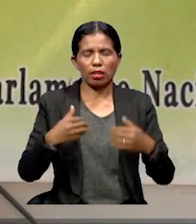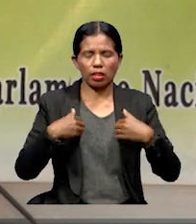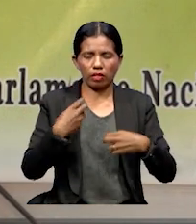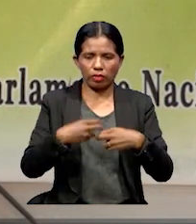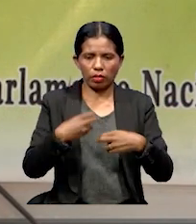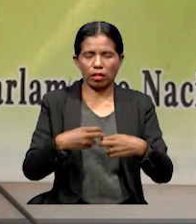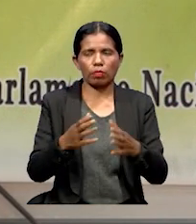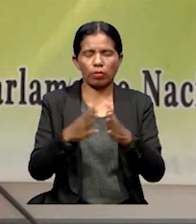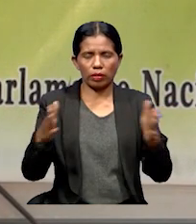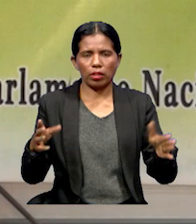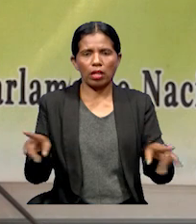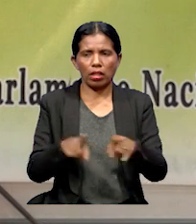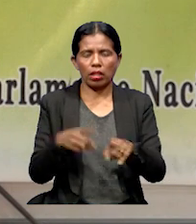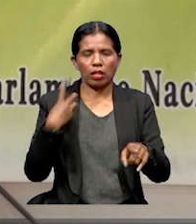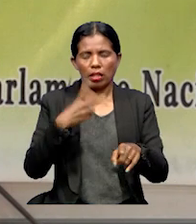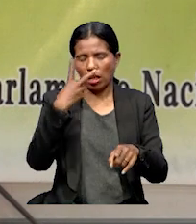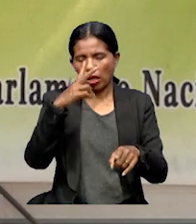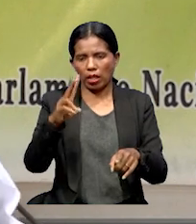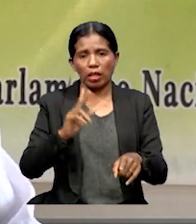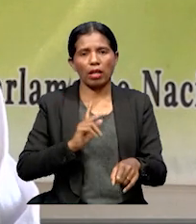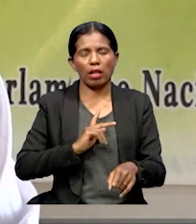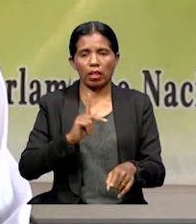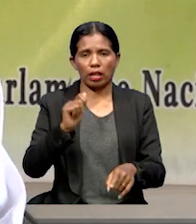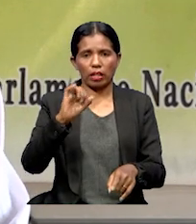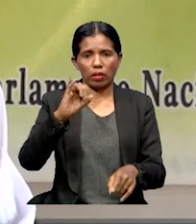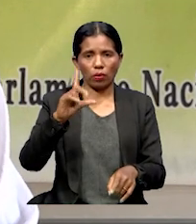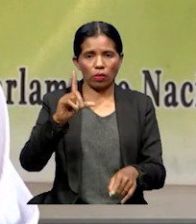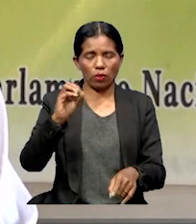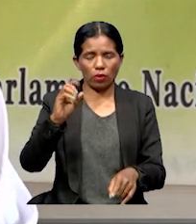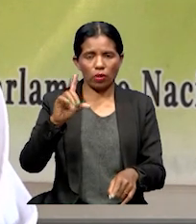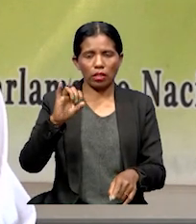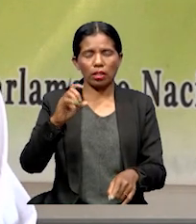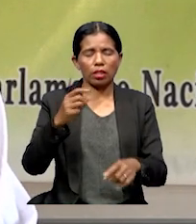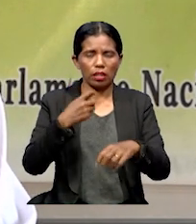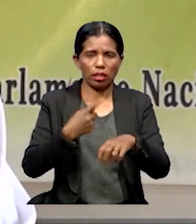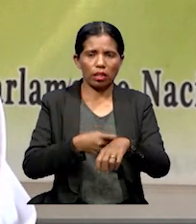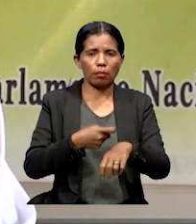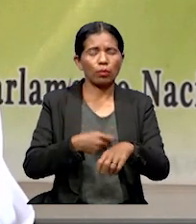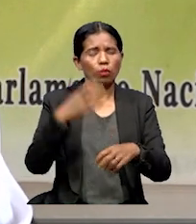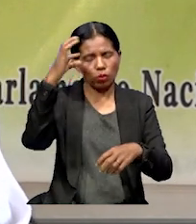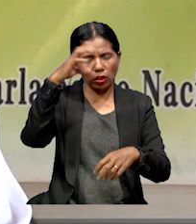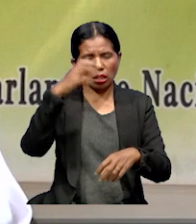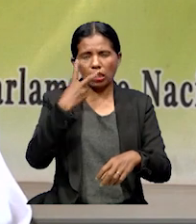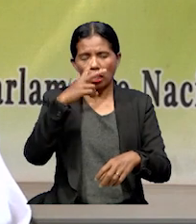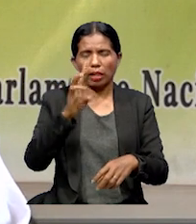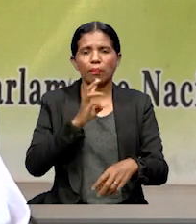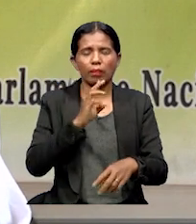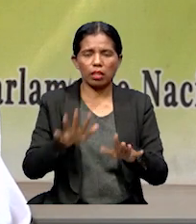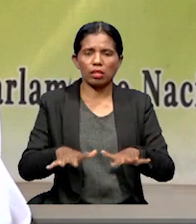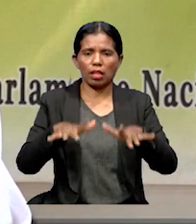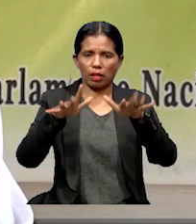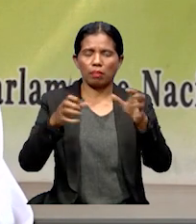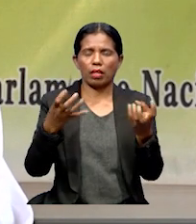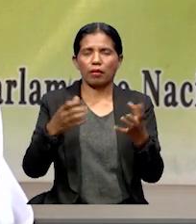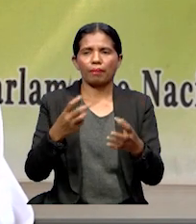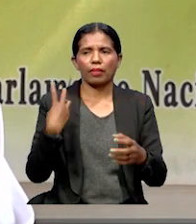sa da ita rea, ane sa ia kai koli sene, kwanu to tempo uda nona nene, fati ne sene bandela dia kotu. Apalagi mas lidun dan ne bemak,